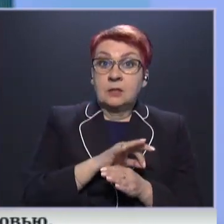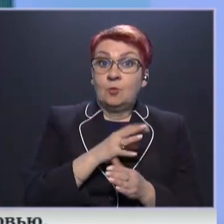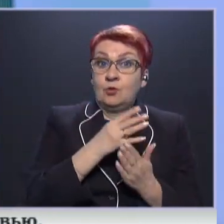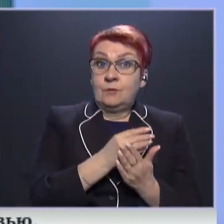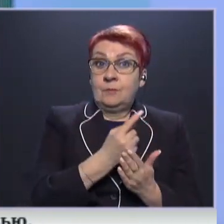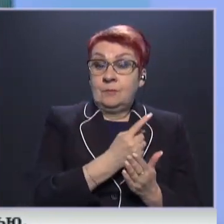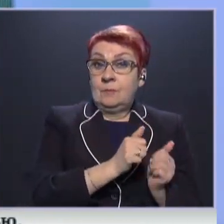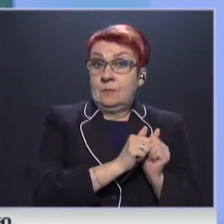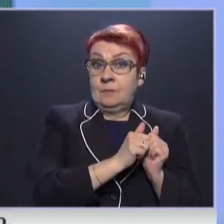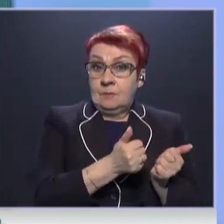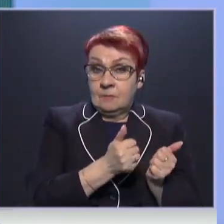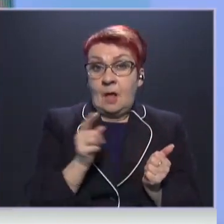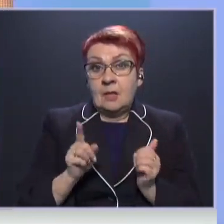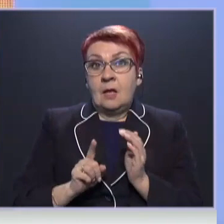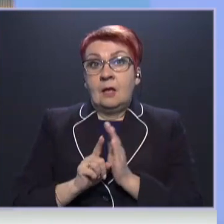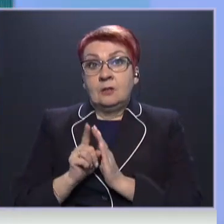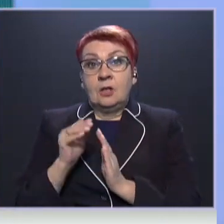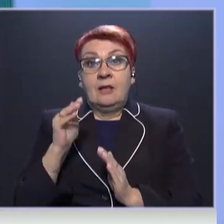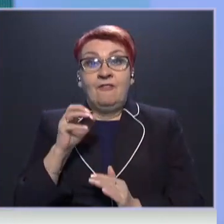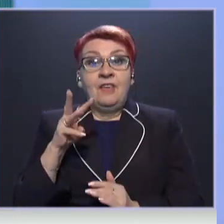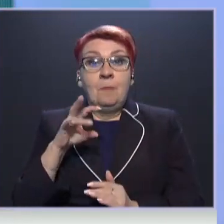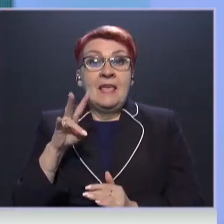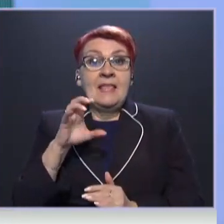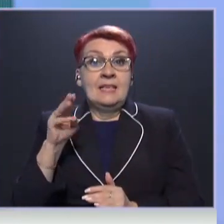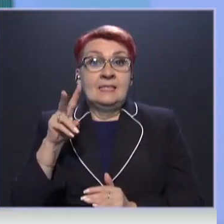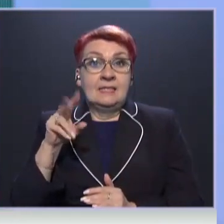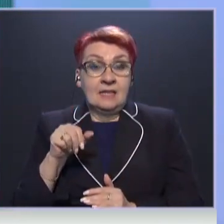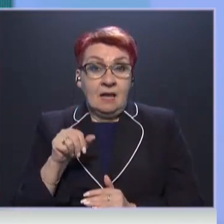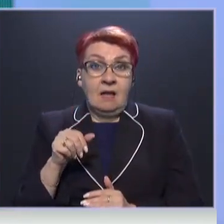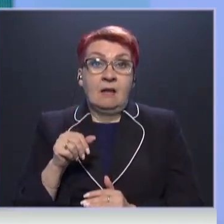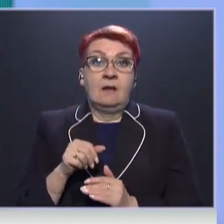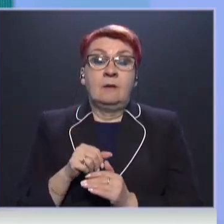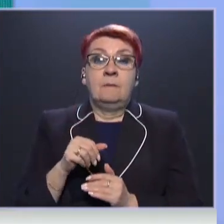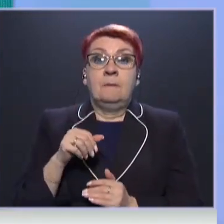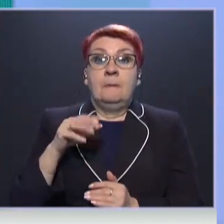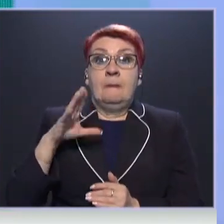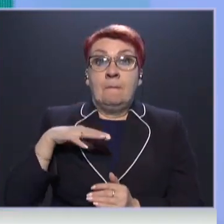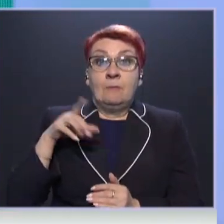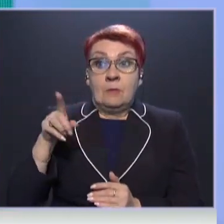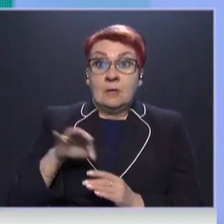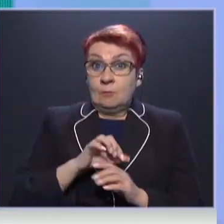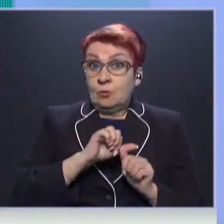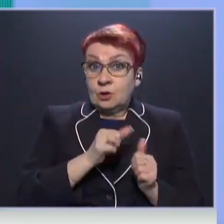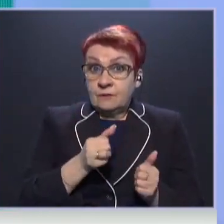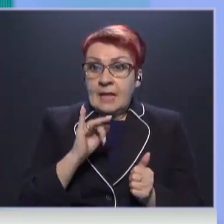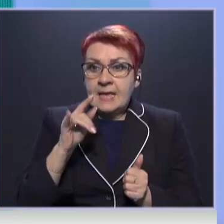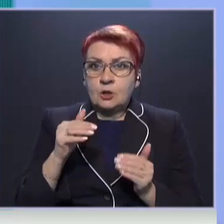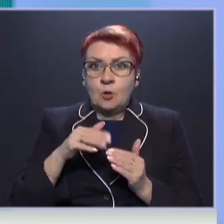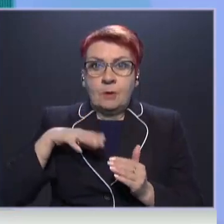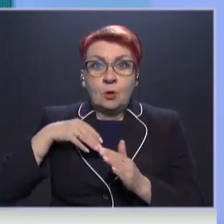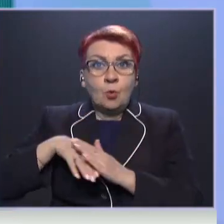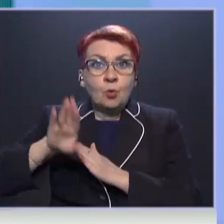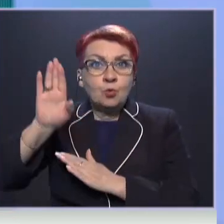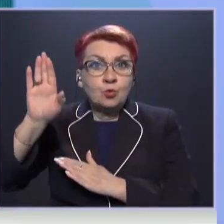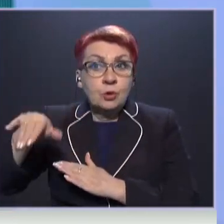потому что она стала феминисткой. Потом, когда у нее распался брак, она ушла в неизвестном направлении из дома. Никому